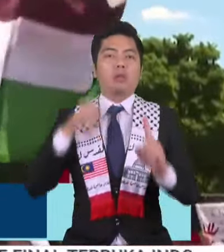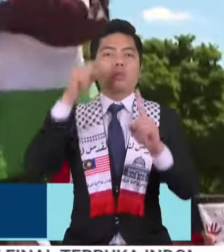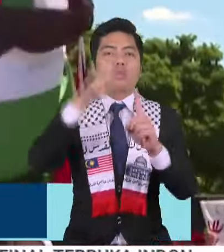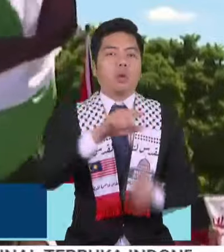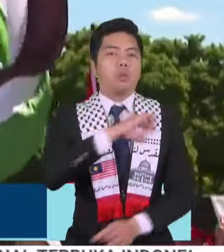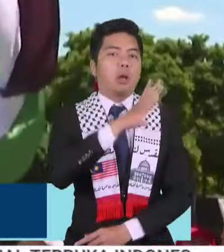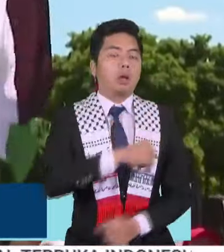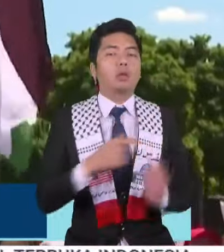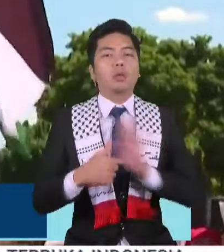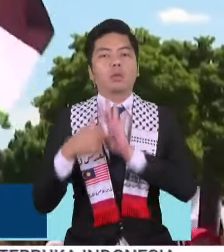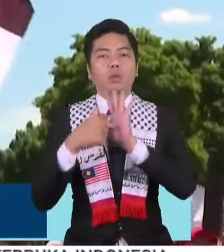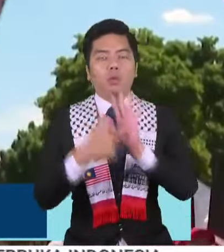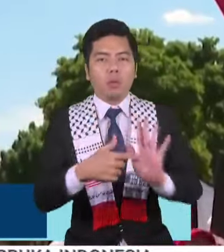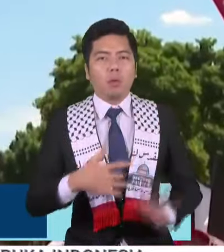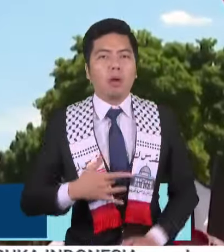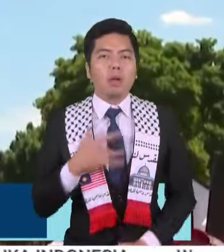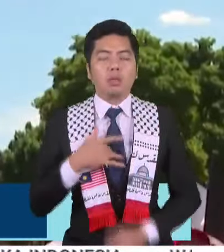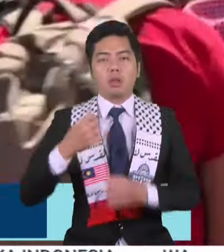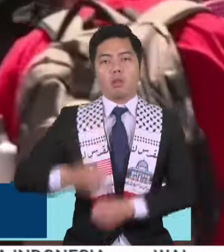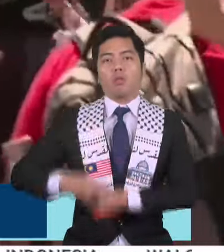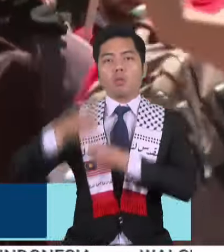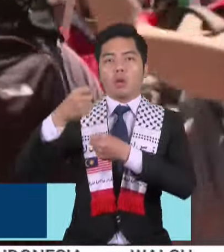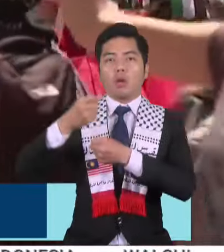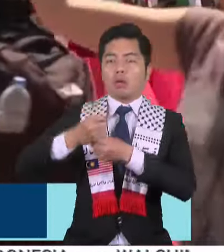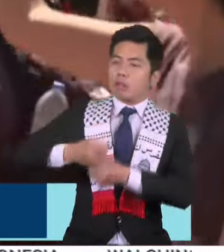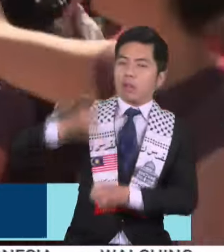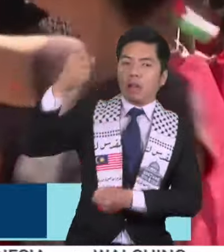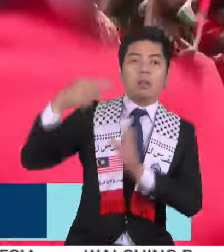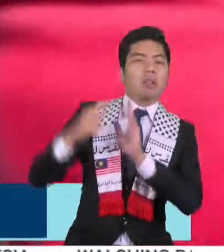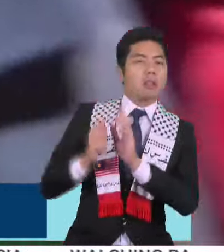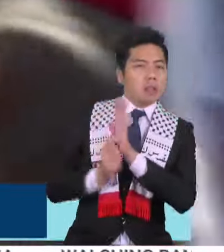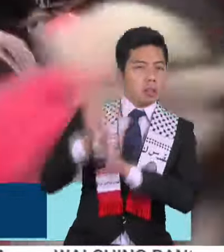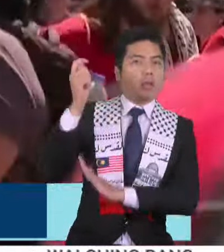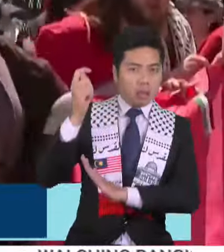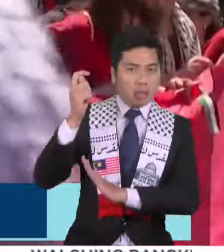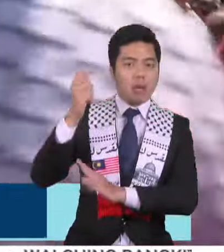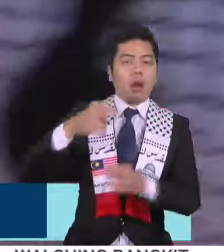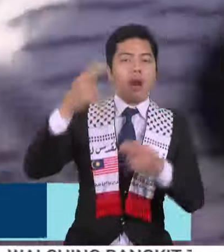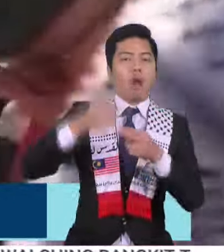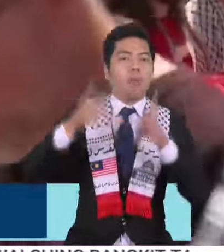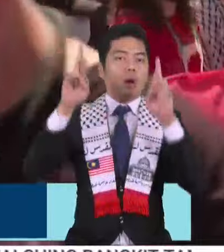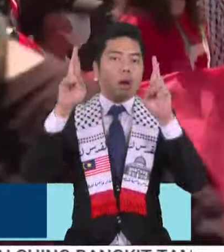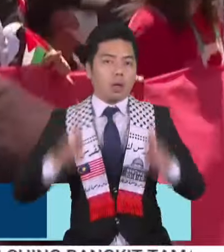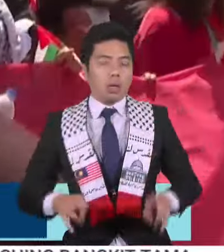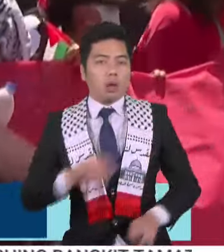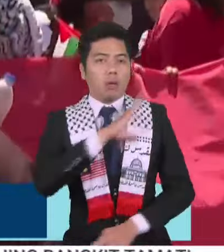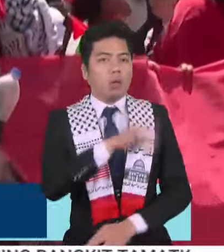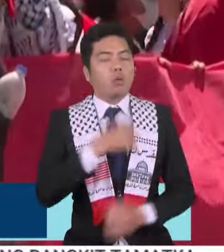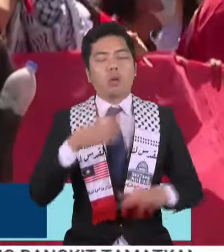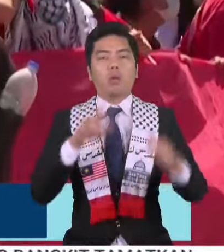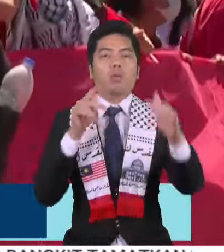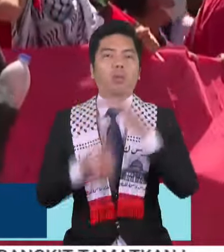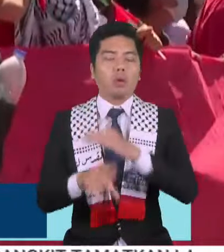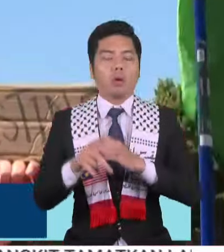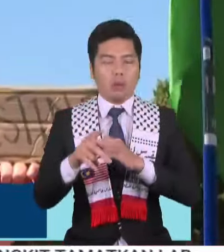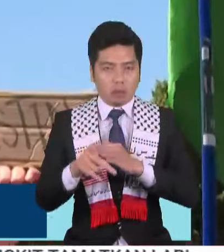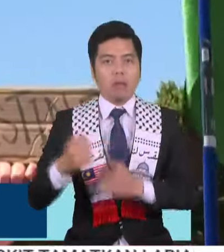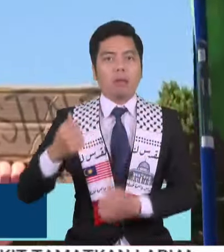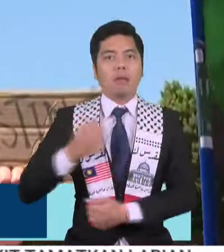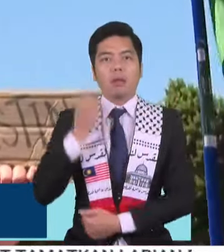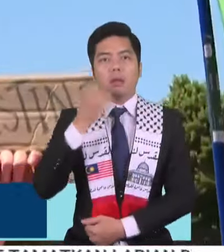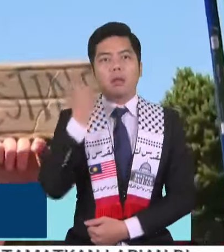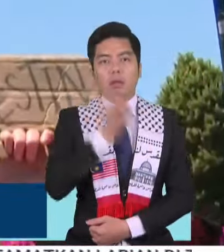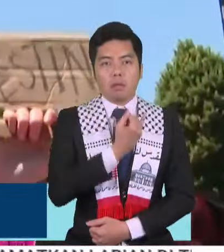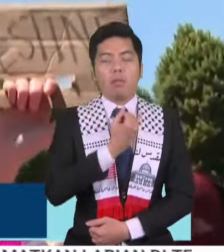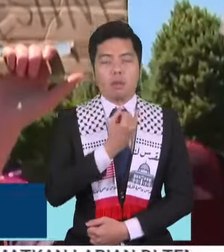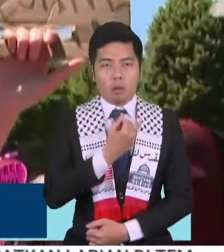Palestin menunjukkan perasaan mengangkat spanduk panjang memaparkan nama rakyat Palestin yang dibunuh tentera Israel.